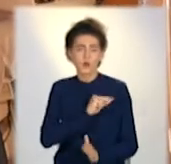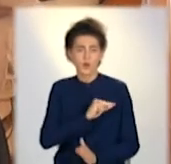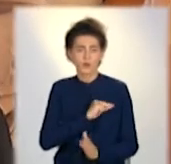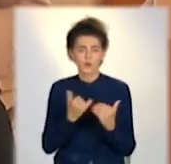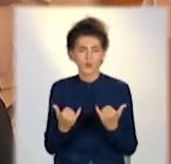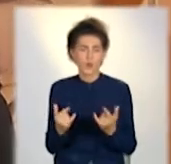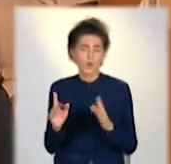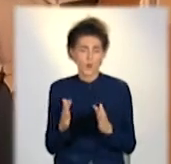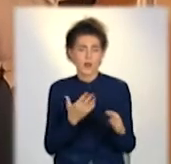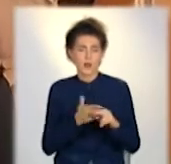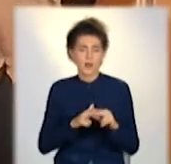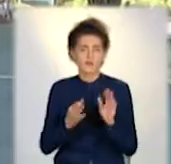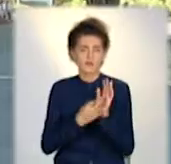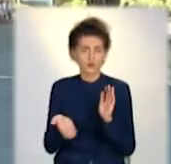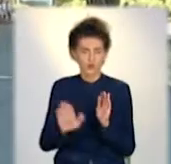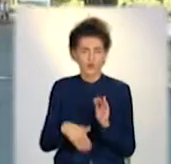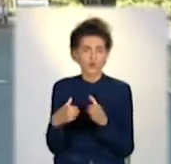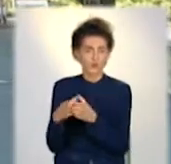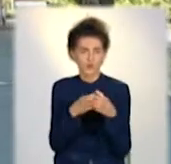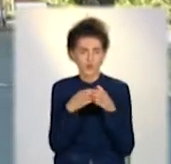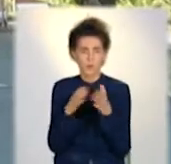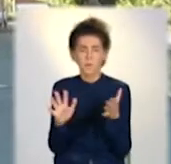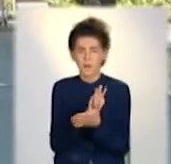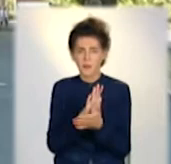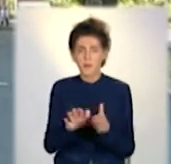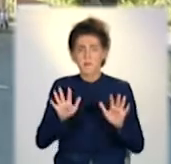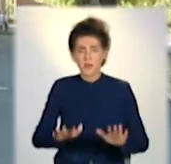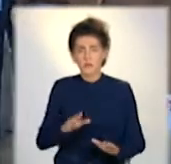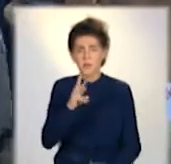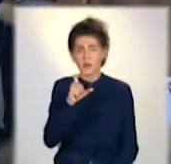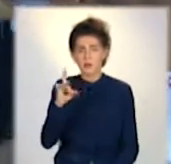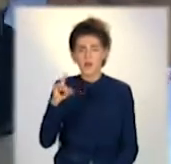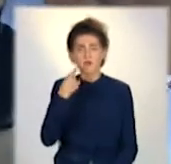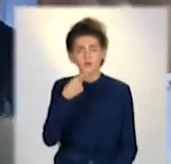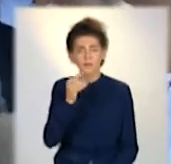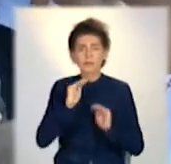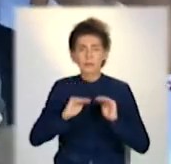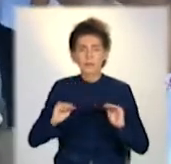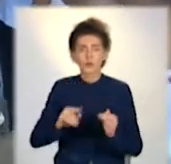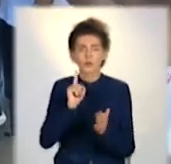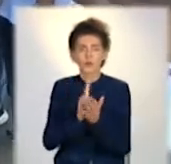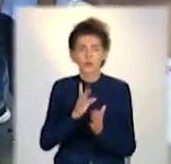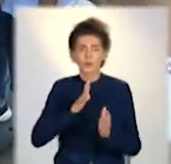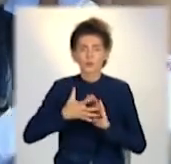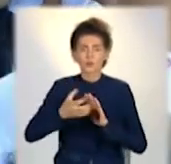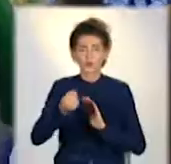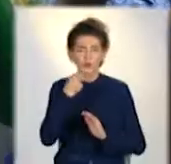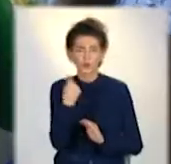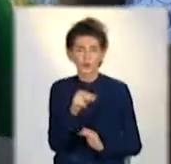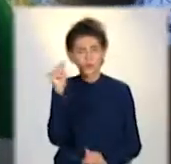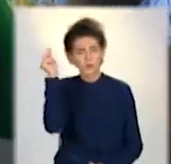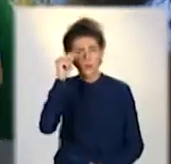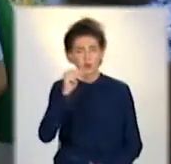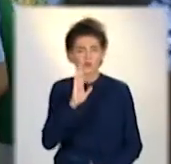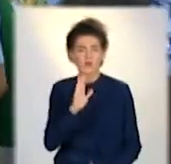сегодняшний момент 8 кружков бесплатно. Міський голова Вадим Боченко наголосив, діти повинні отримувати якісне навчання в комфортних